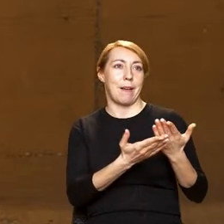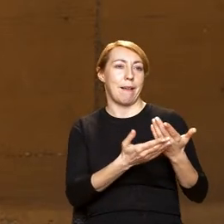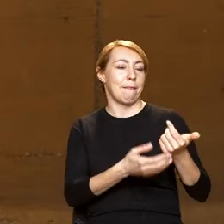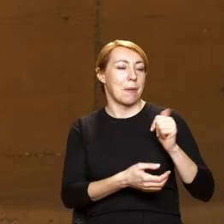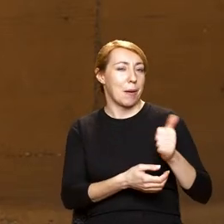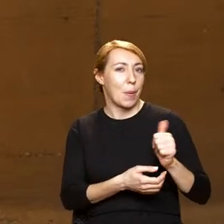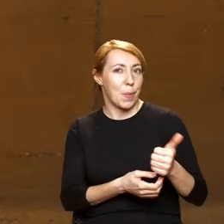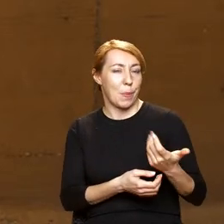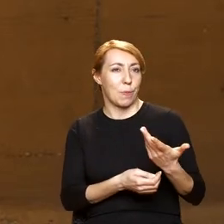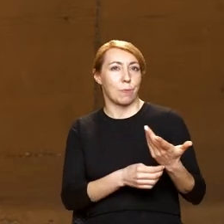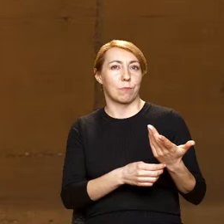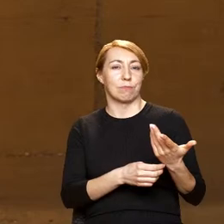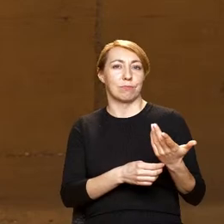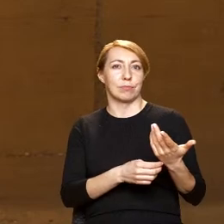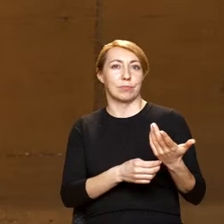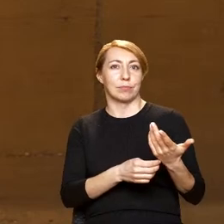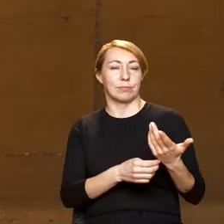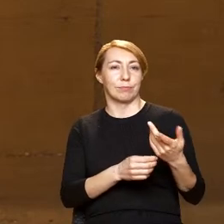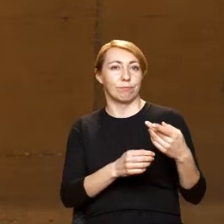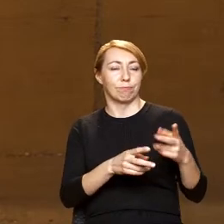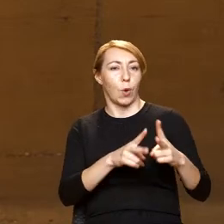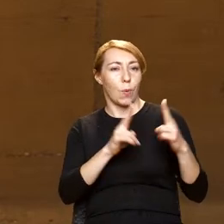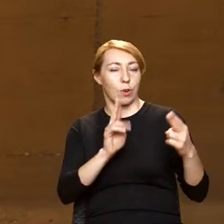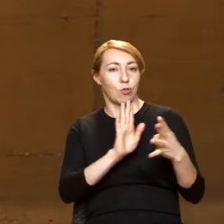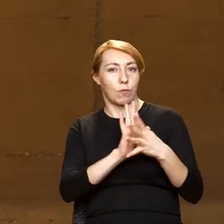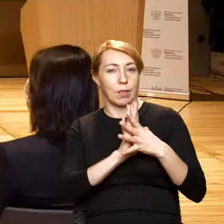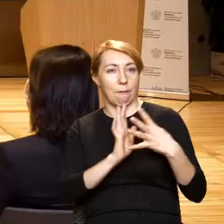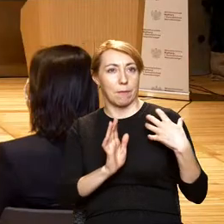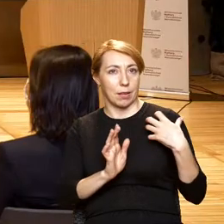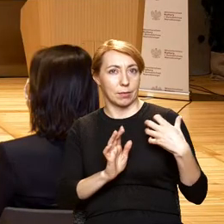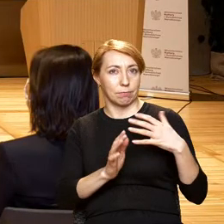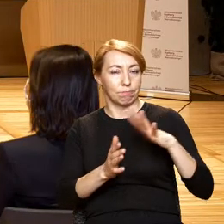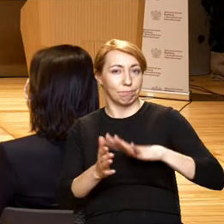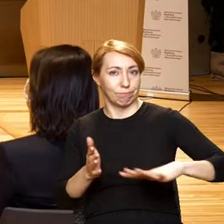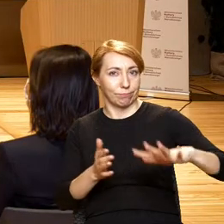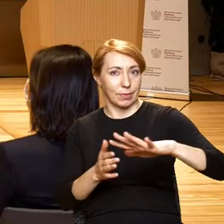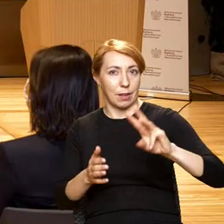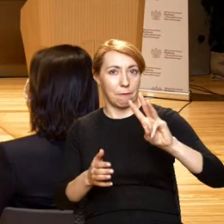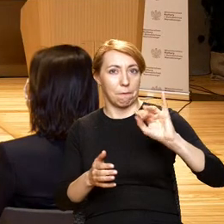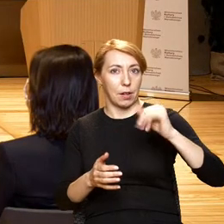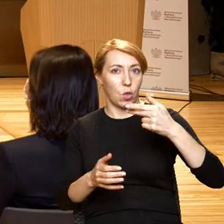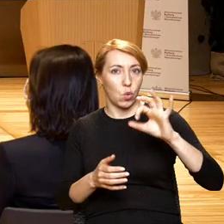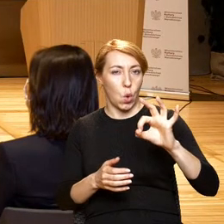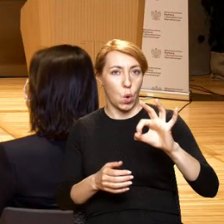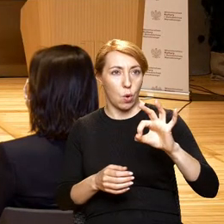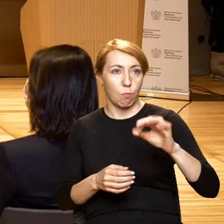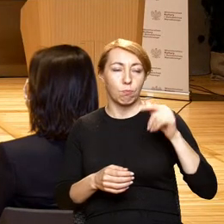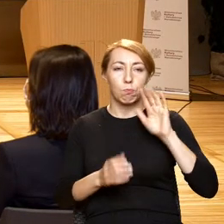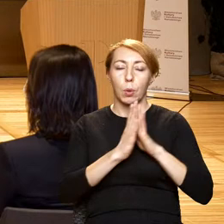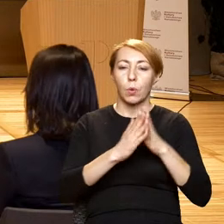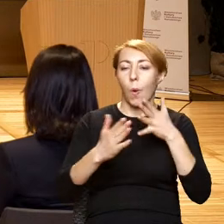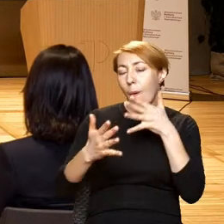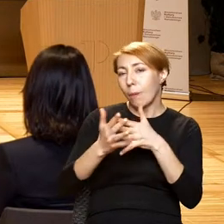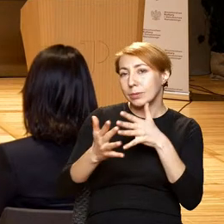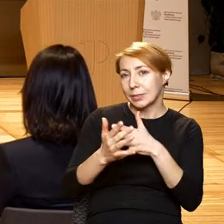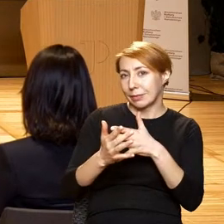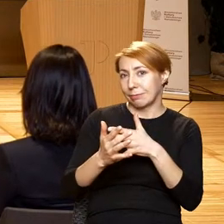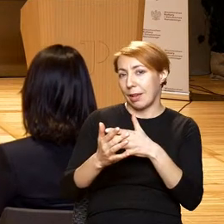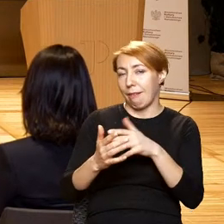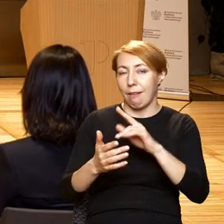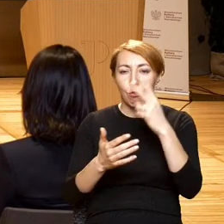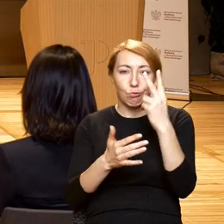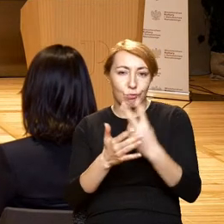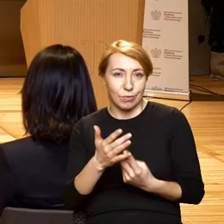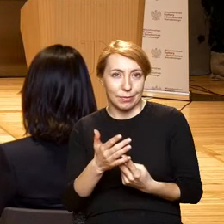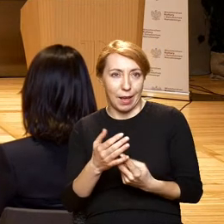ekspert od XIX-wiecznego Wilna, można by było prosić właśnie o ocenę tego, jak to się czyta,